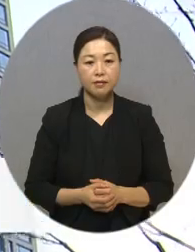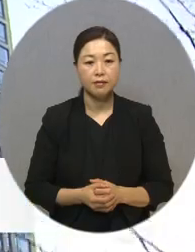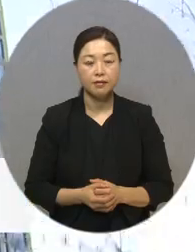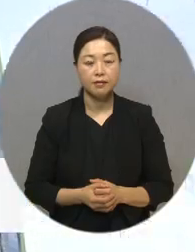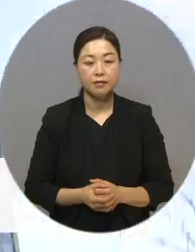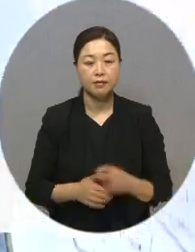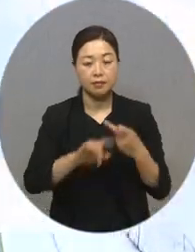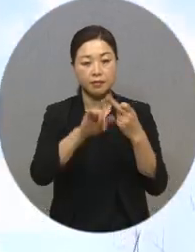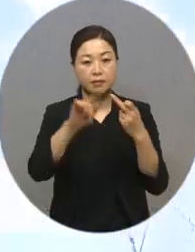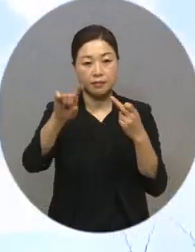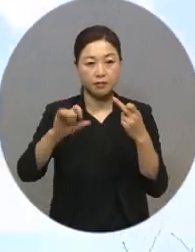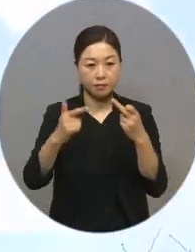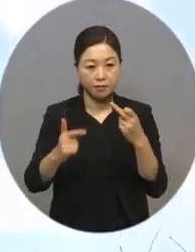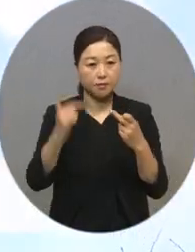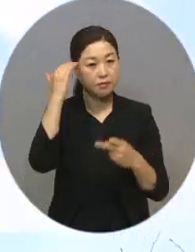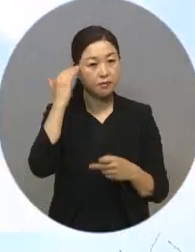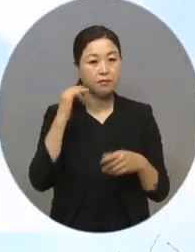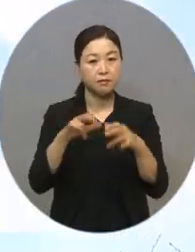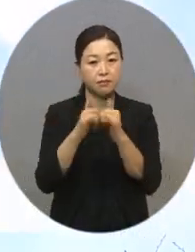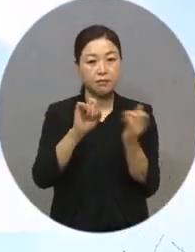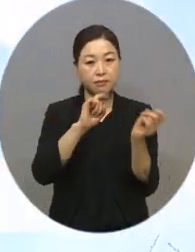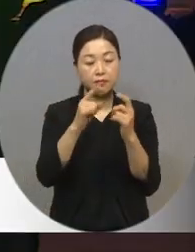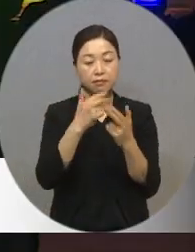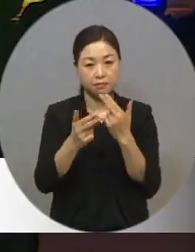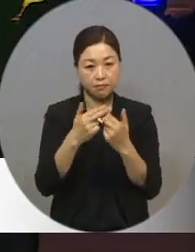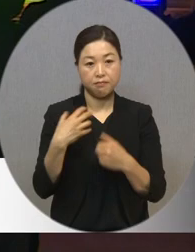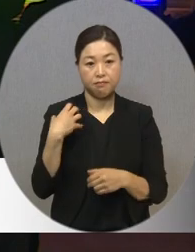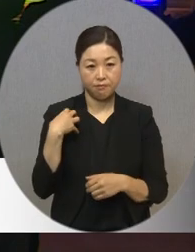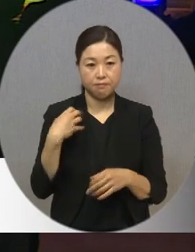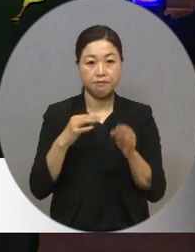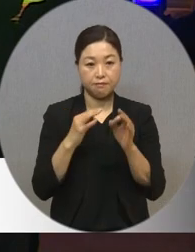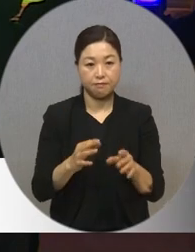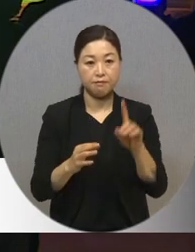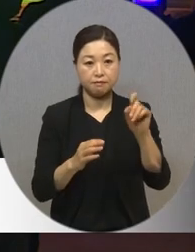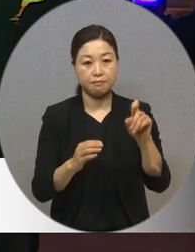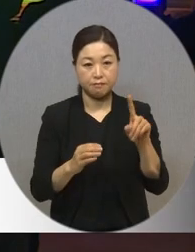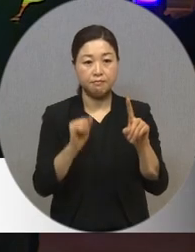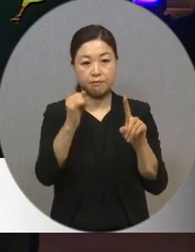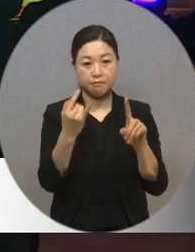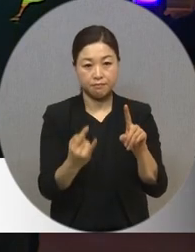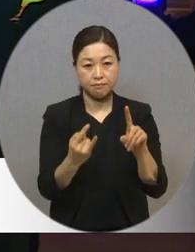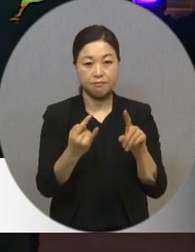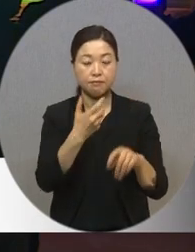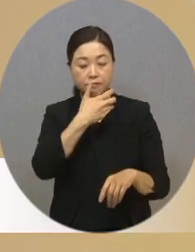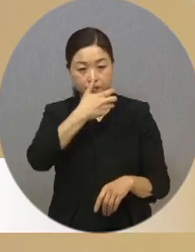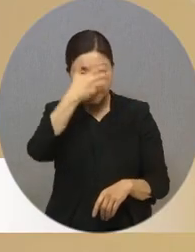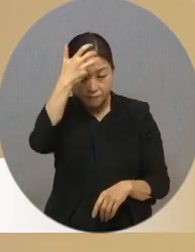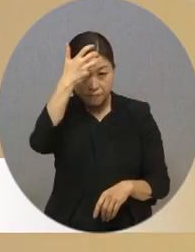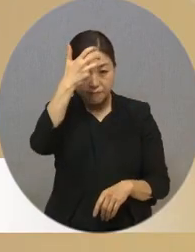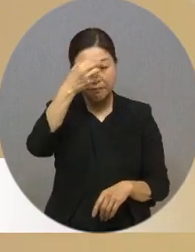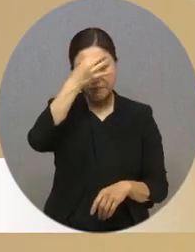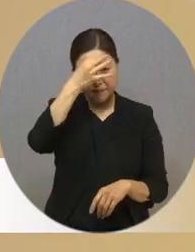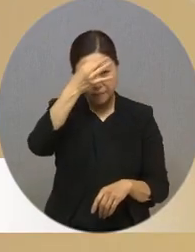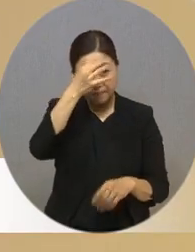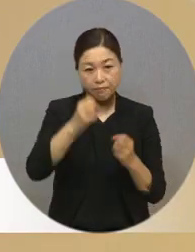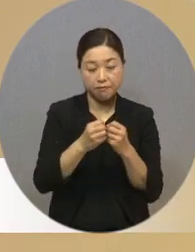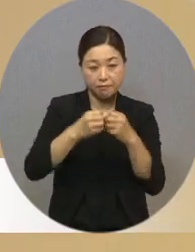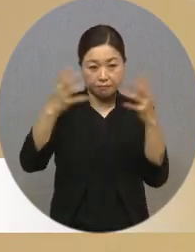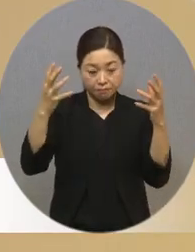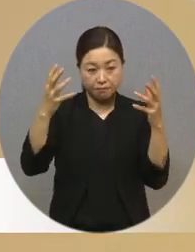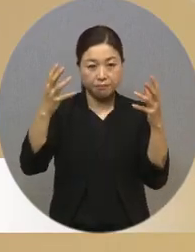지난 16일 한국장애인재활협회가 주관한 제11회 꿈기 폭발 너의 꿈과 끼를 응원해 공연이